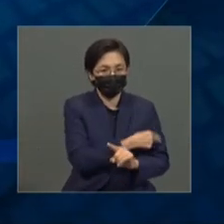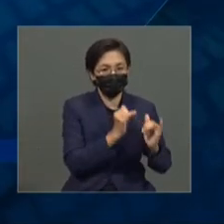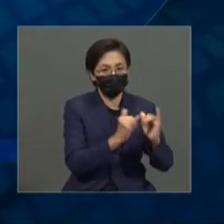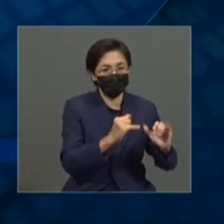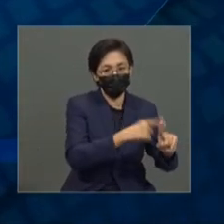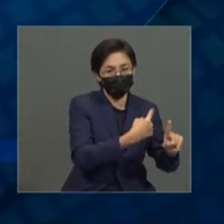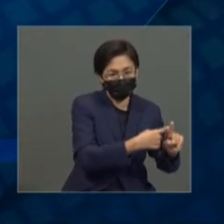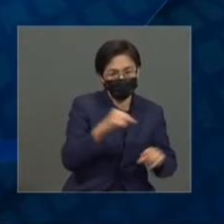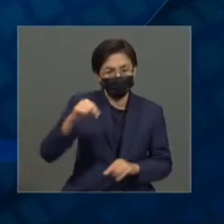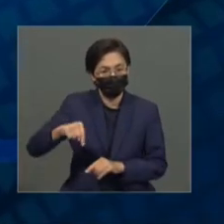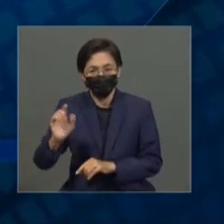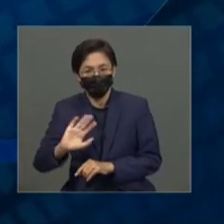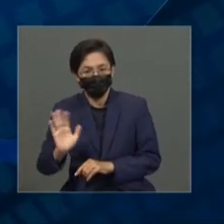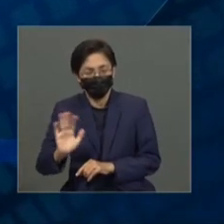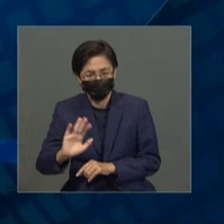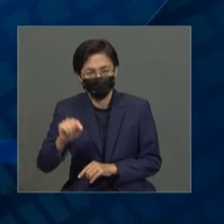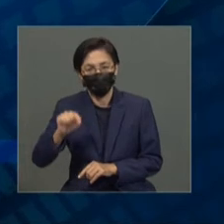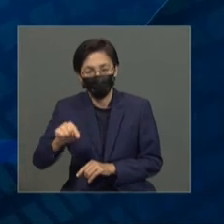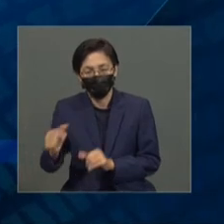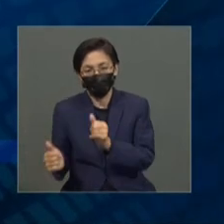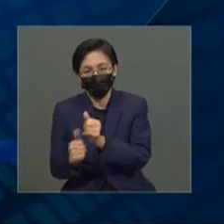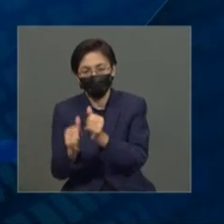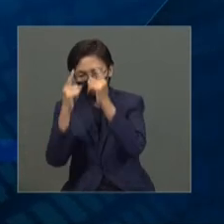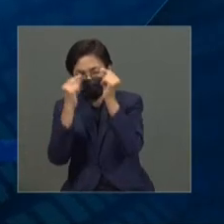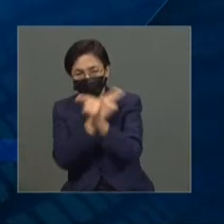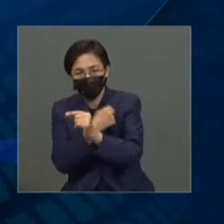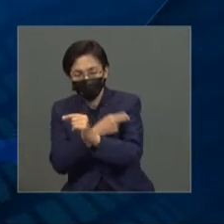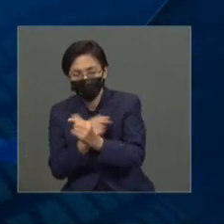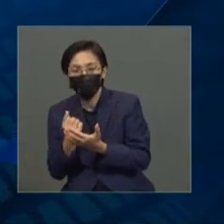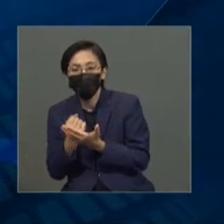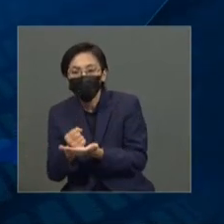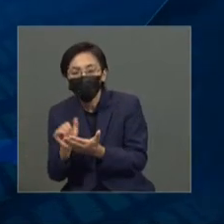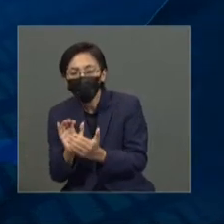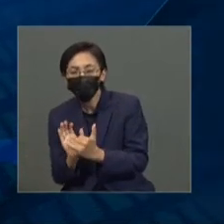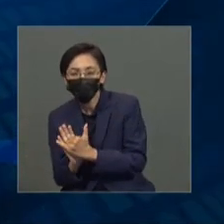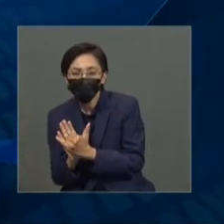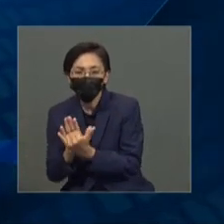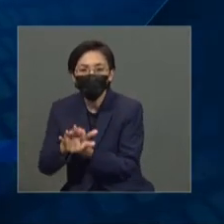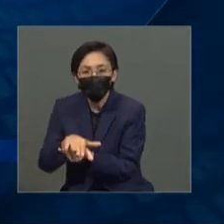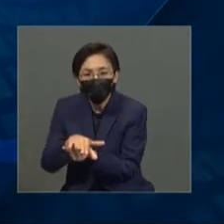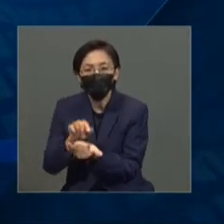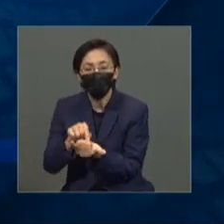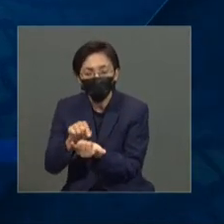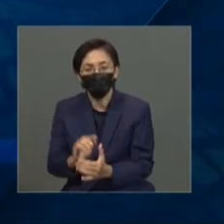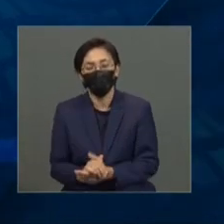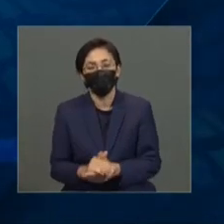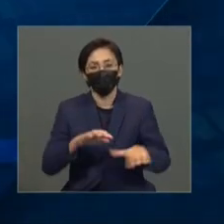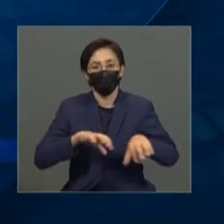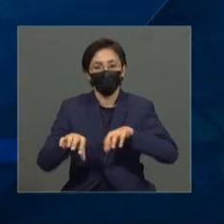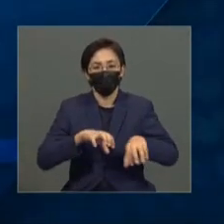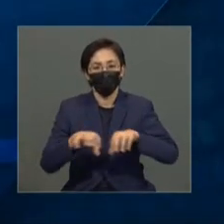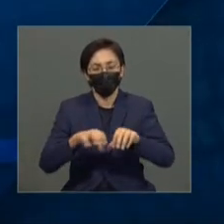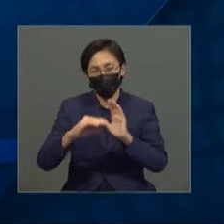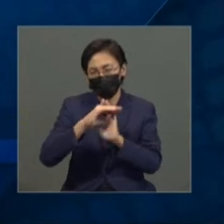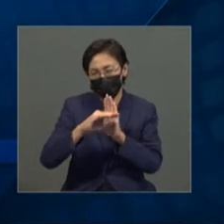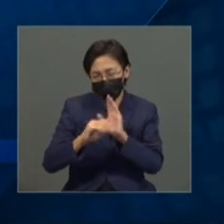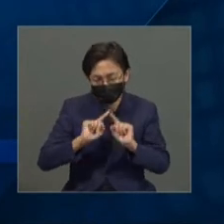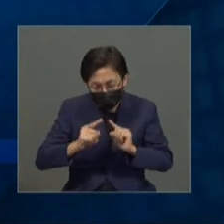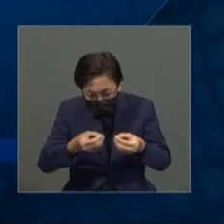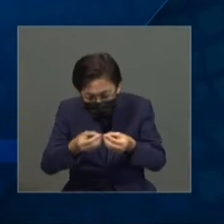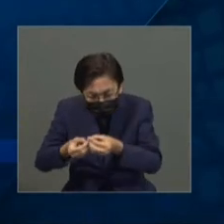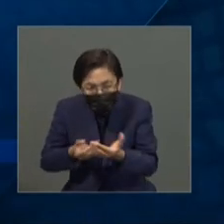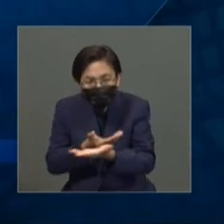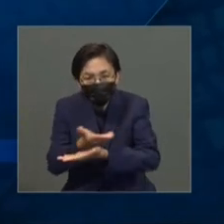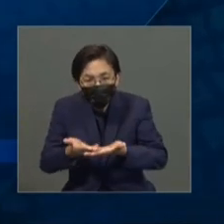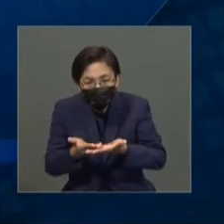ผู้ช่วยพยาบาลนะคะที่จะมีการพลิกตัวผู้ป่วยอย่างนี้เป็นต้นมีการหารือกระบวนการจัดการในรายละเอียดรวม